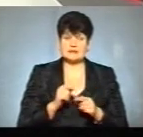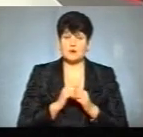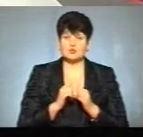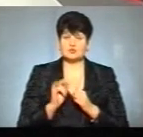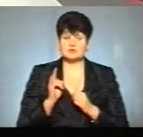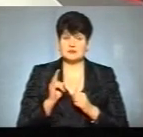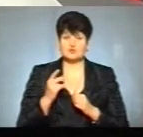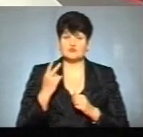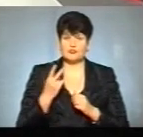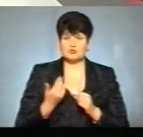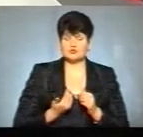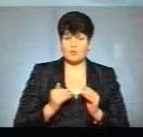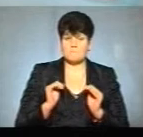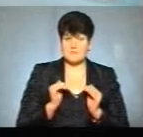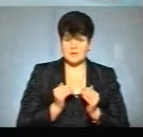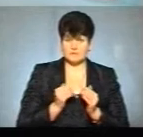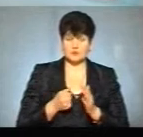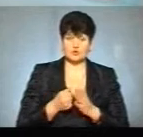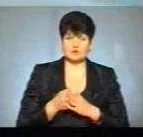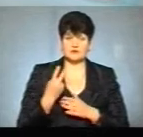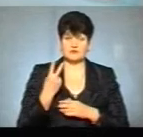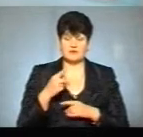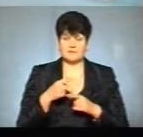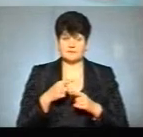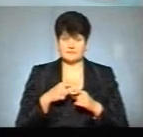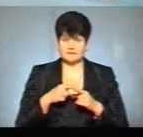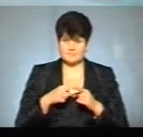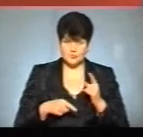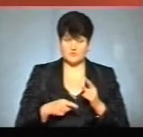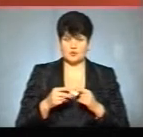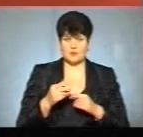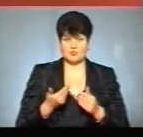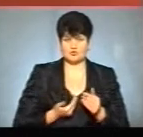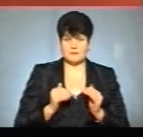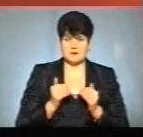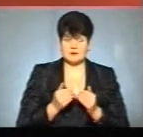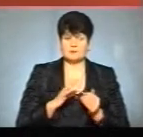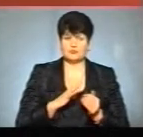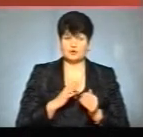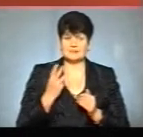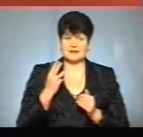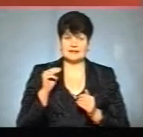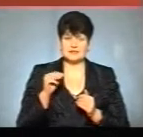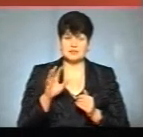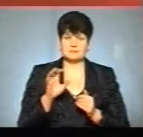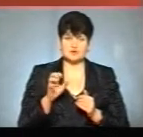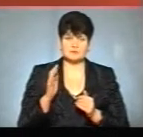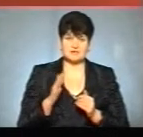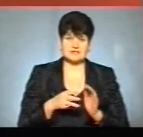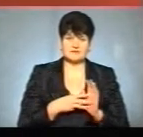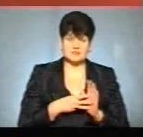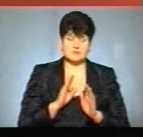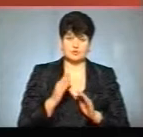з 2 прожиткових мінімумів. До 2,5 прожиткових мінімумів. Це було 3558, наприклад,